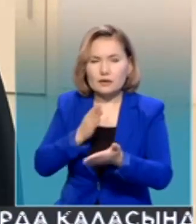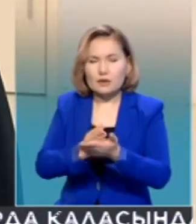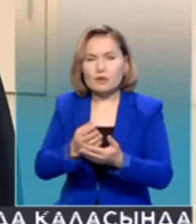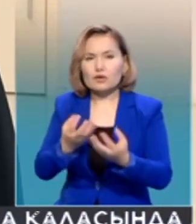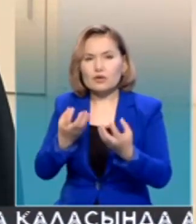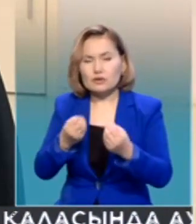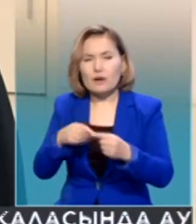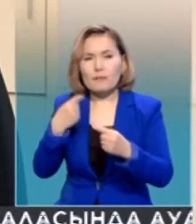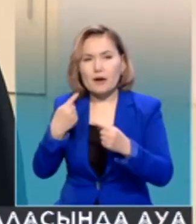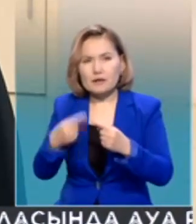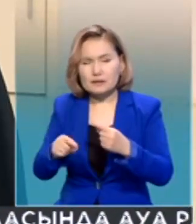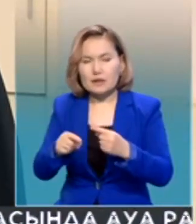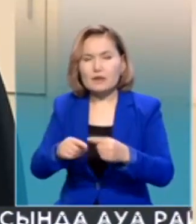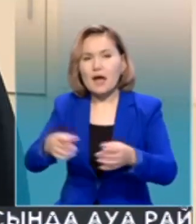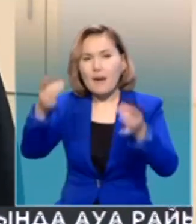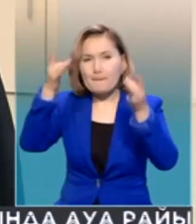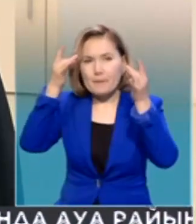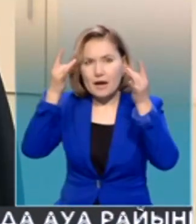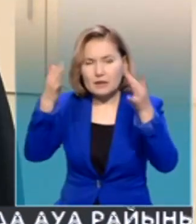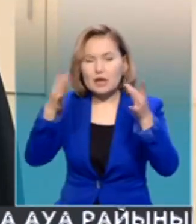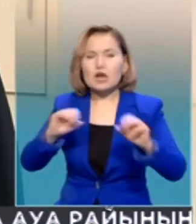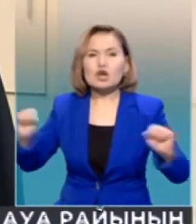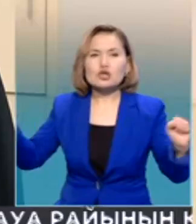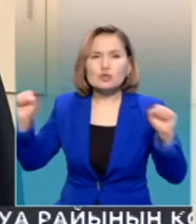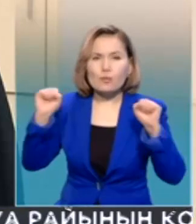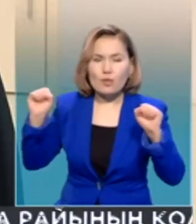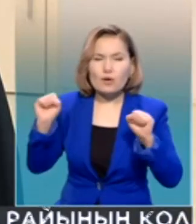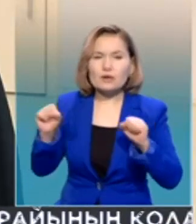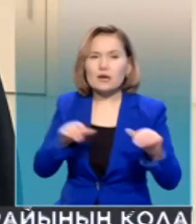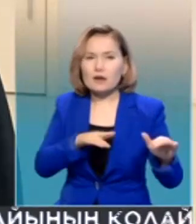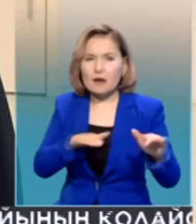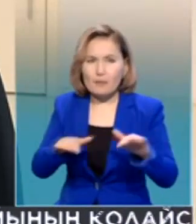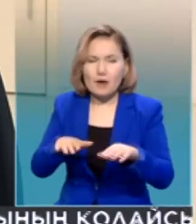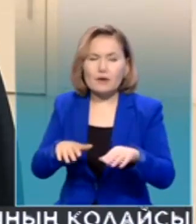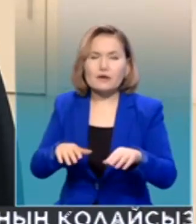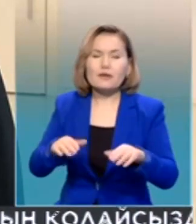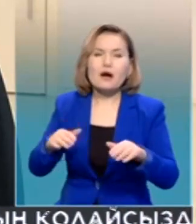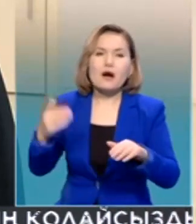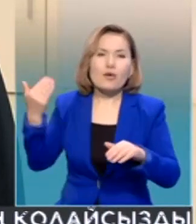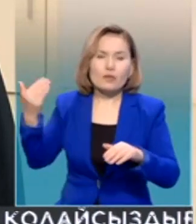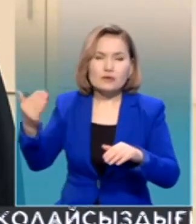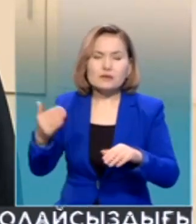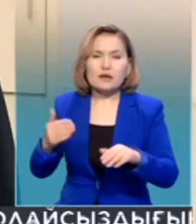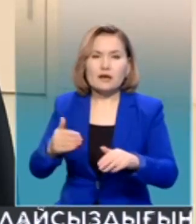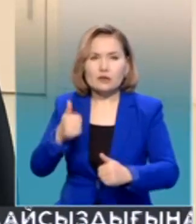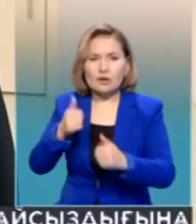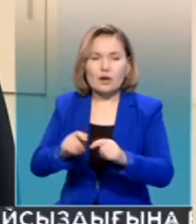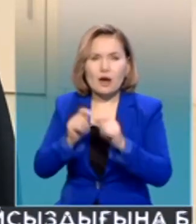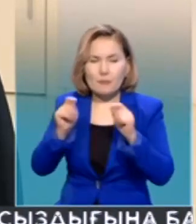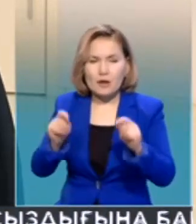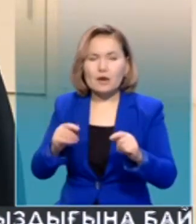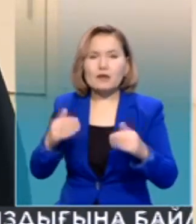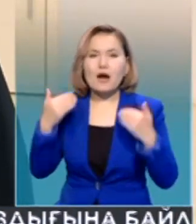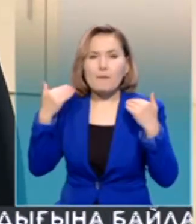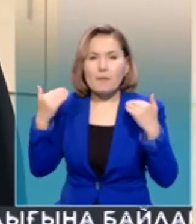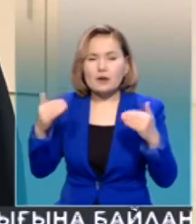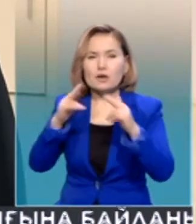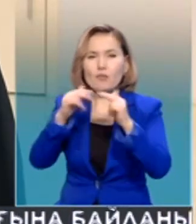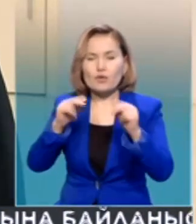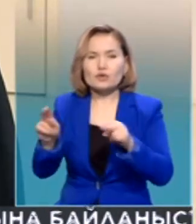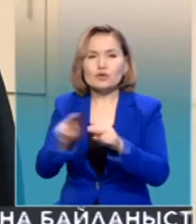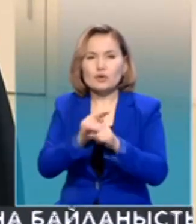басқа мәдени спорттық объектілерді сола батырдың туған жерінде жөндеу соларды қалпына келтіру